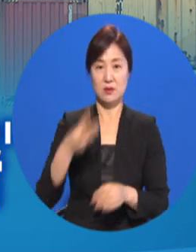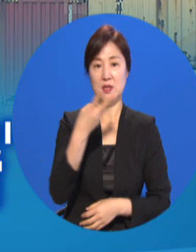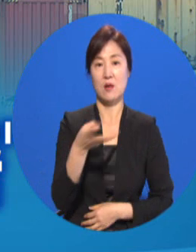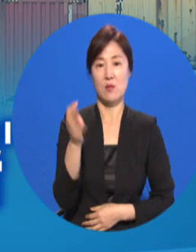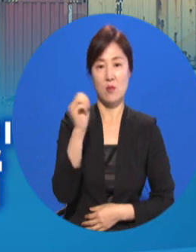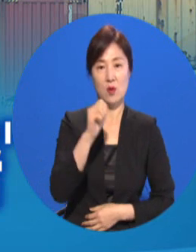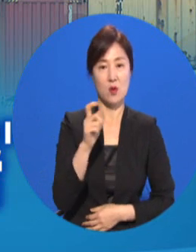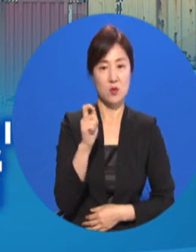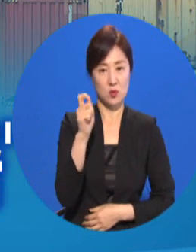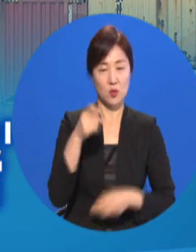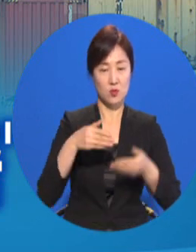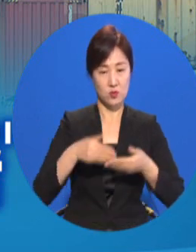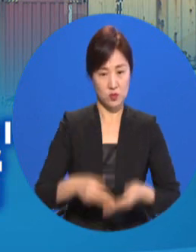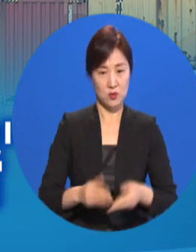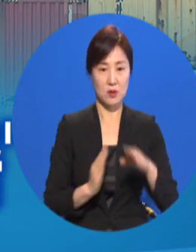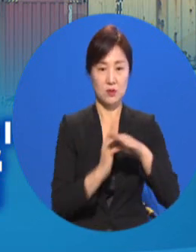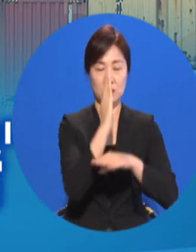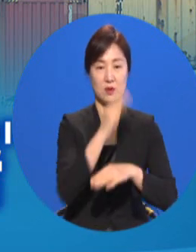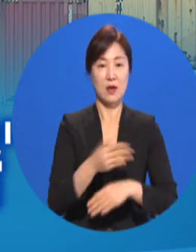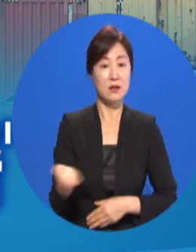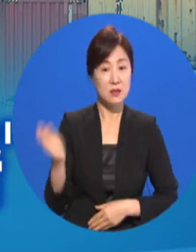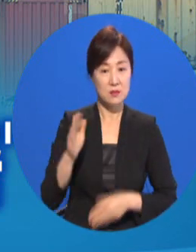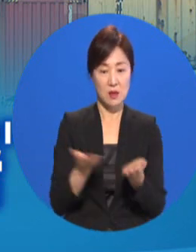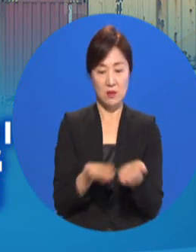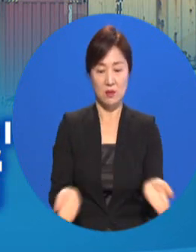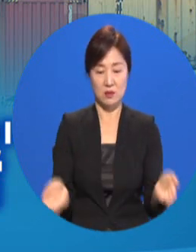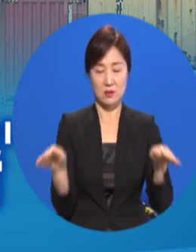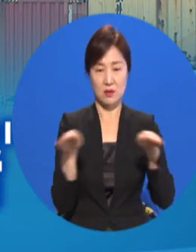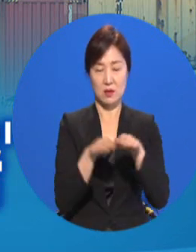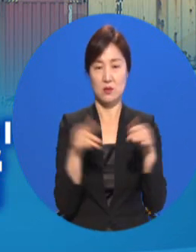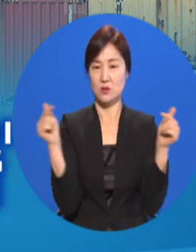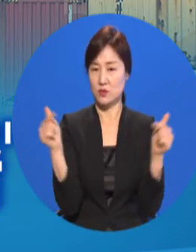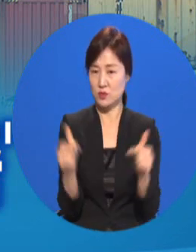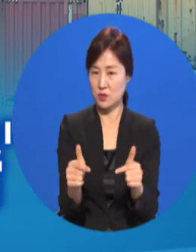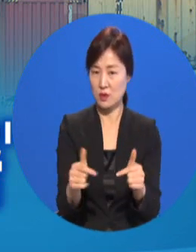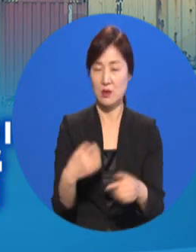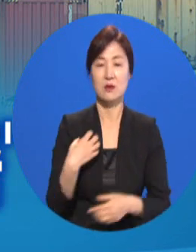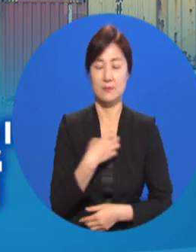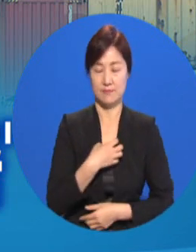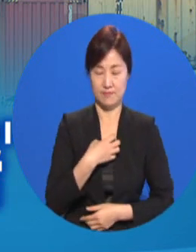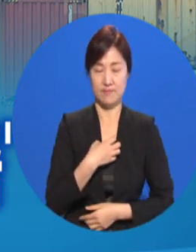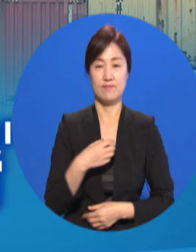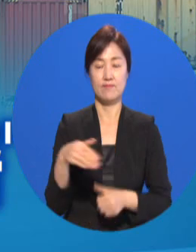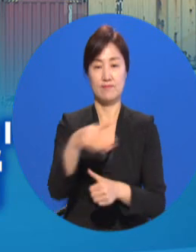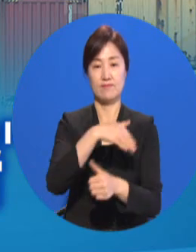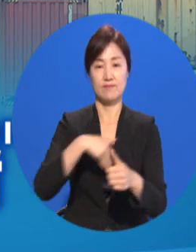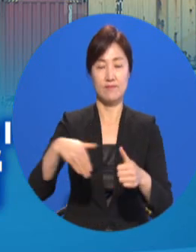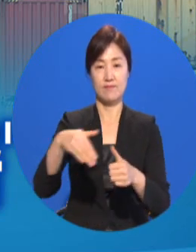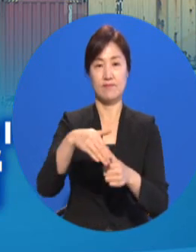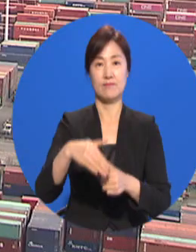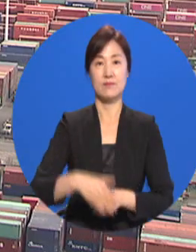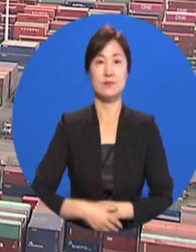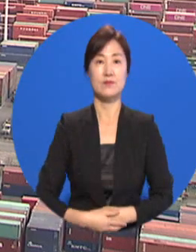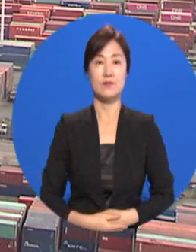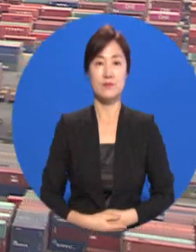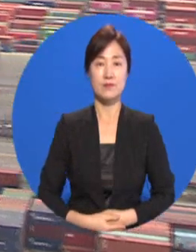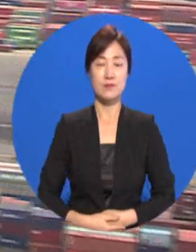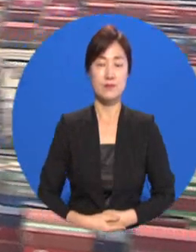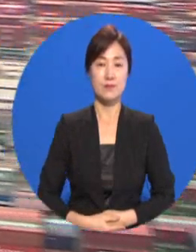하지만 컨테이너 물동량은 오히려 감소에 항만 봉사의 고민이 깊어지고 있습니다 운 영 철 기잡니다